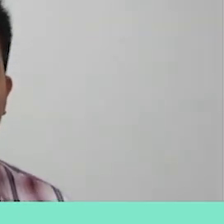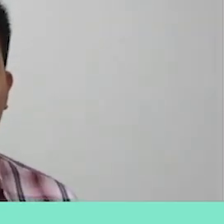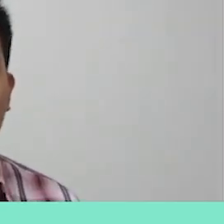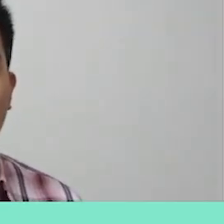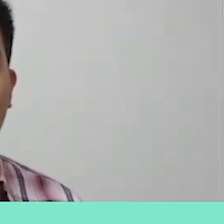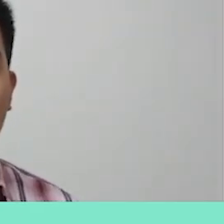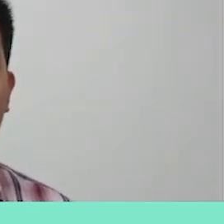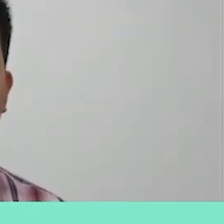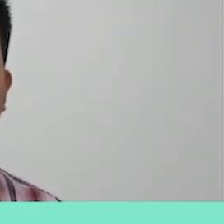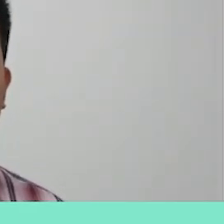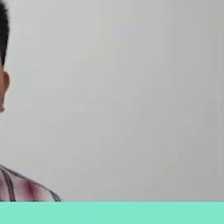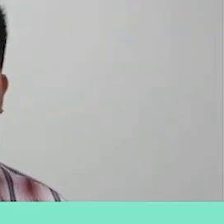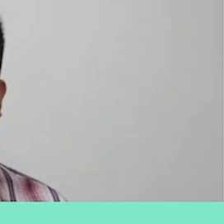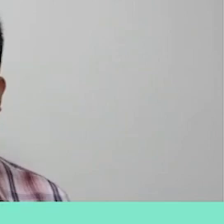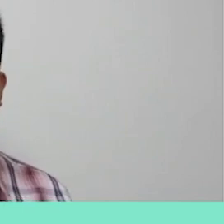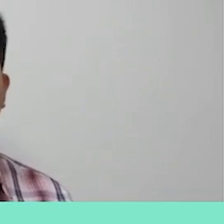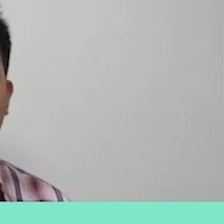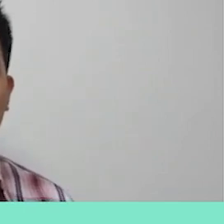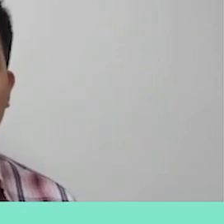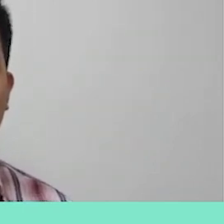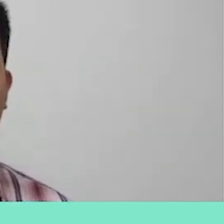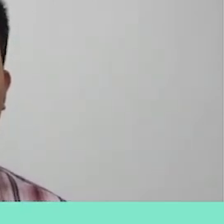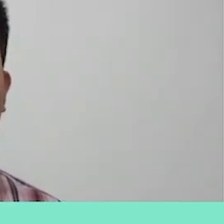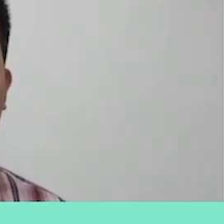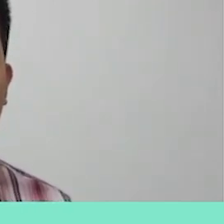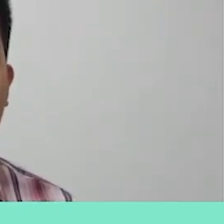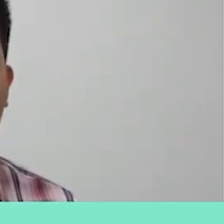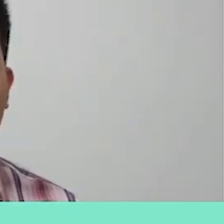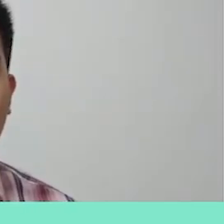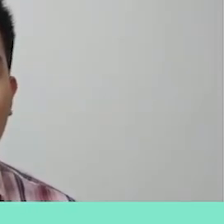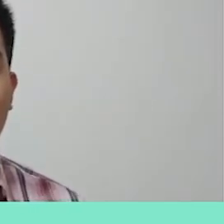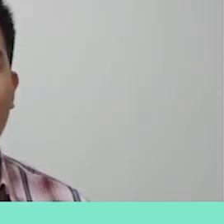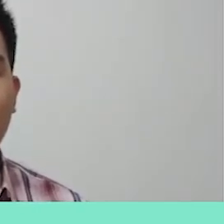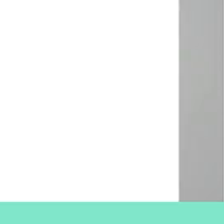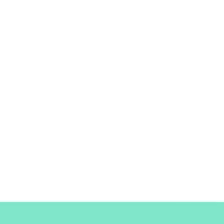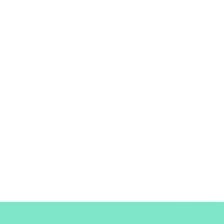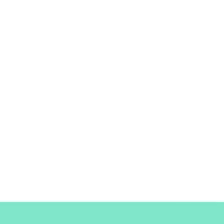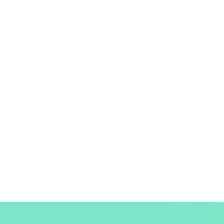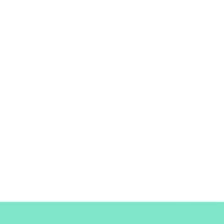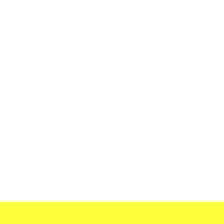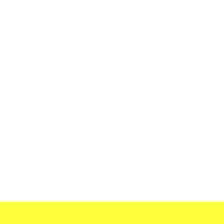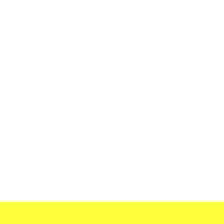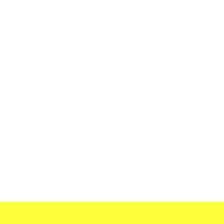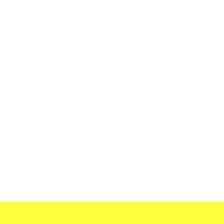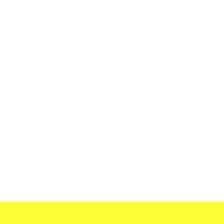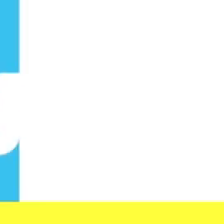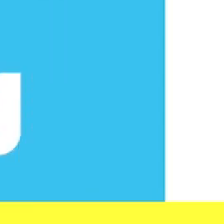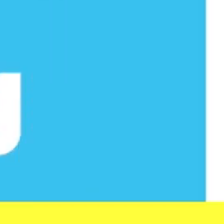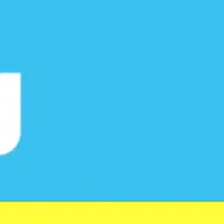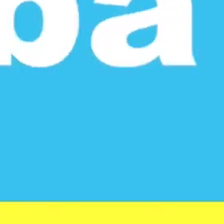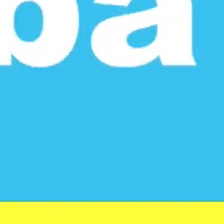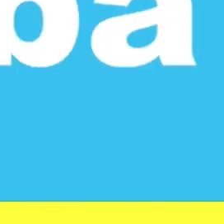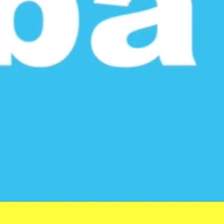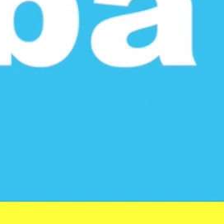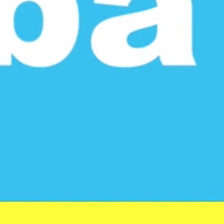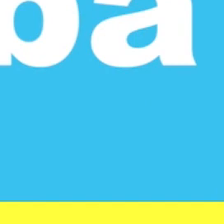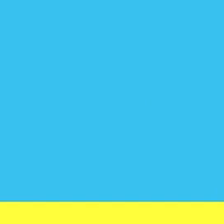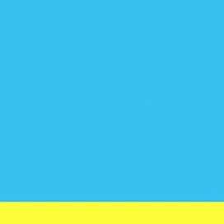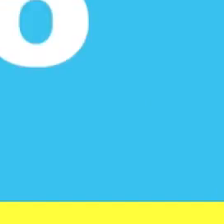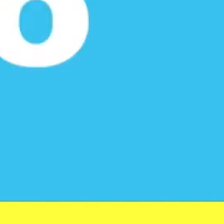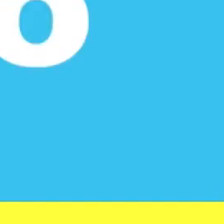naglalakbay? Baka mali ang iyong dinaraanan. Huwag kang